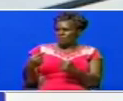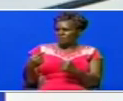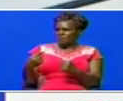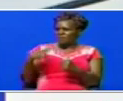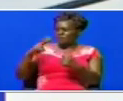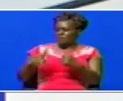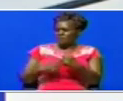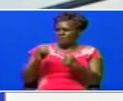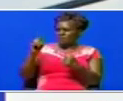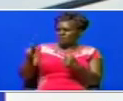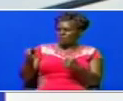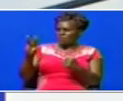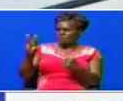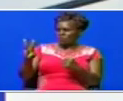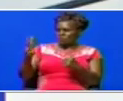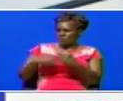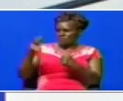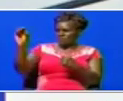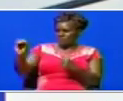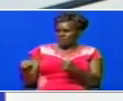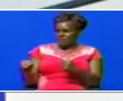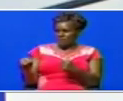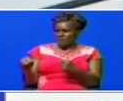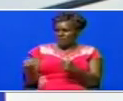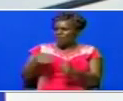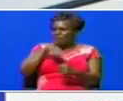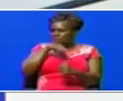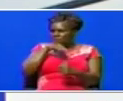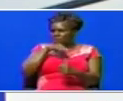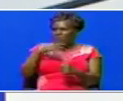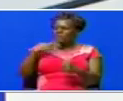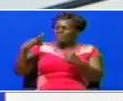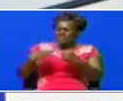1,007, 0.27%. Raila Odinga,